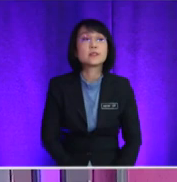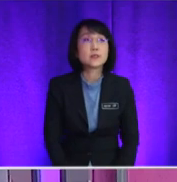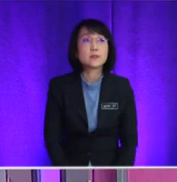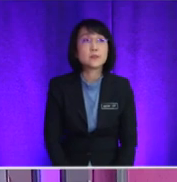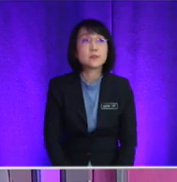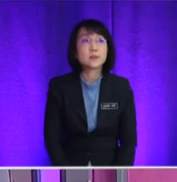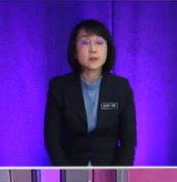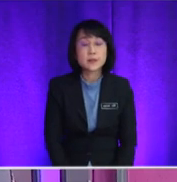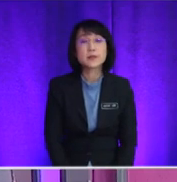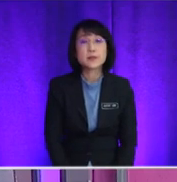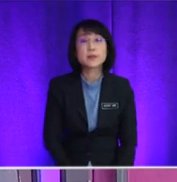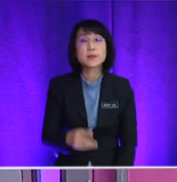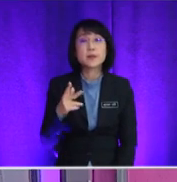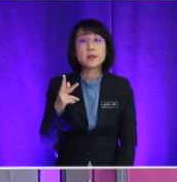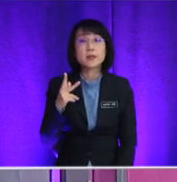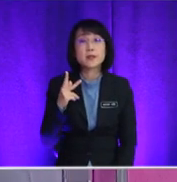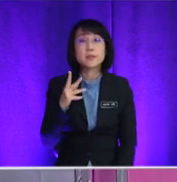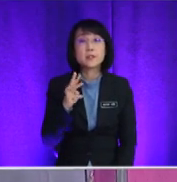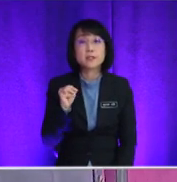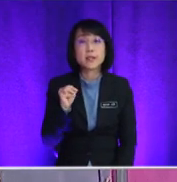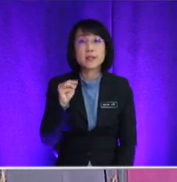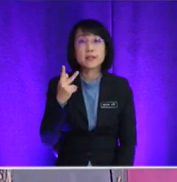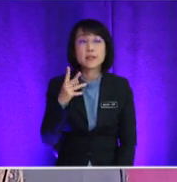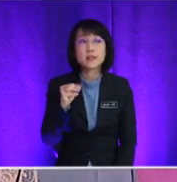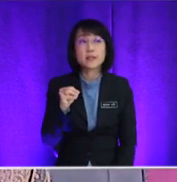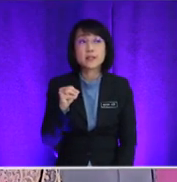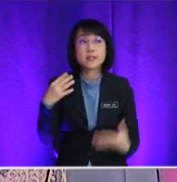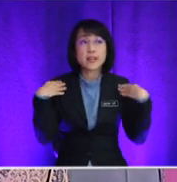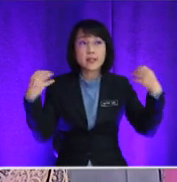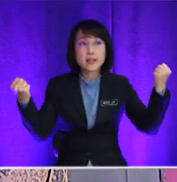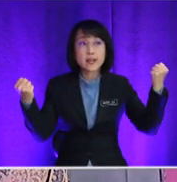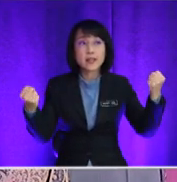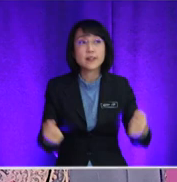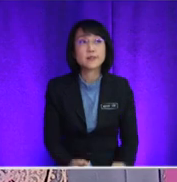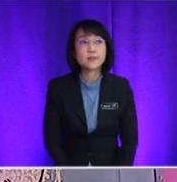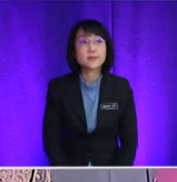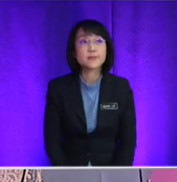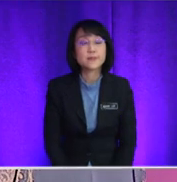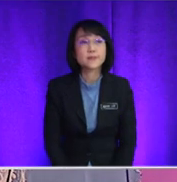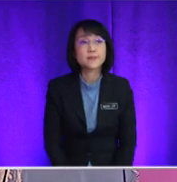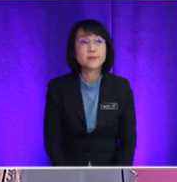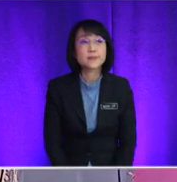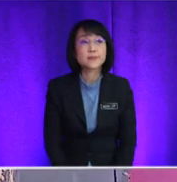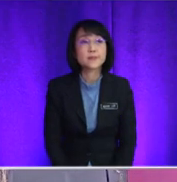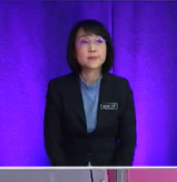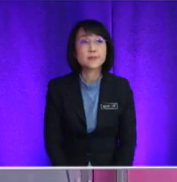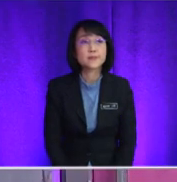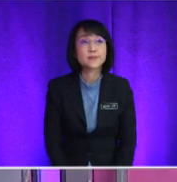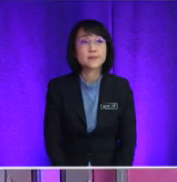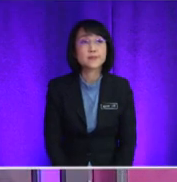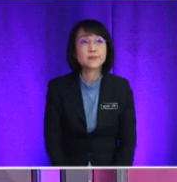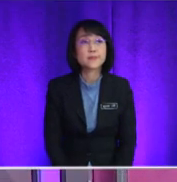Kementerian Kesehatan yang berkaitan dengan tempat-tempat makannya nih ya jadi dekat